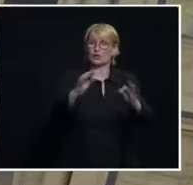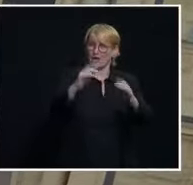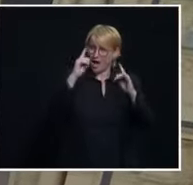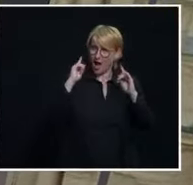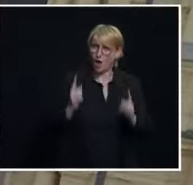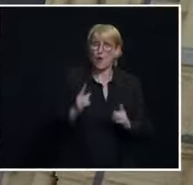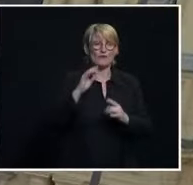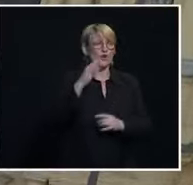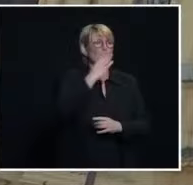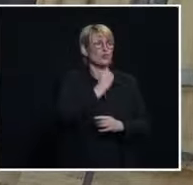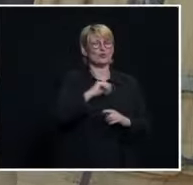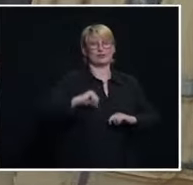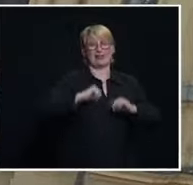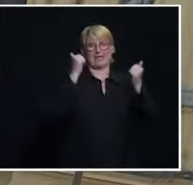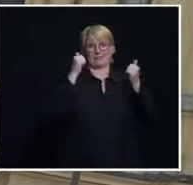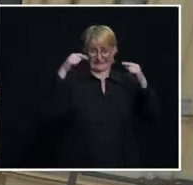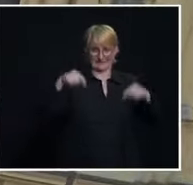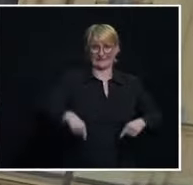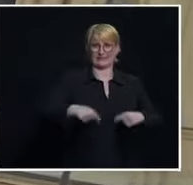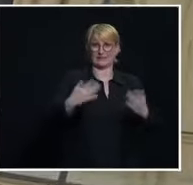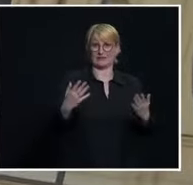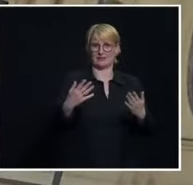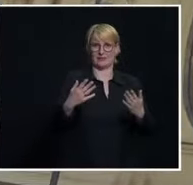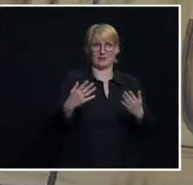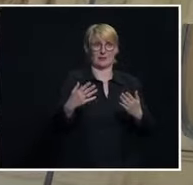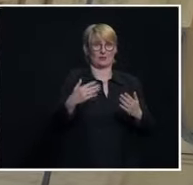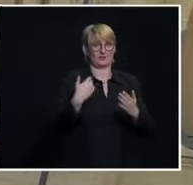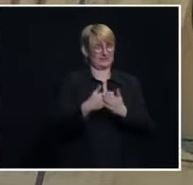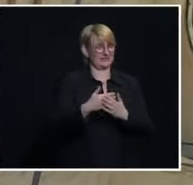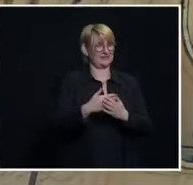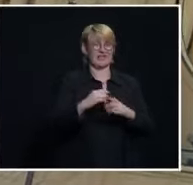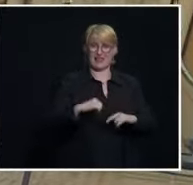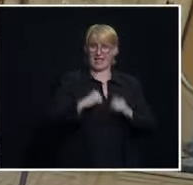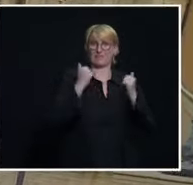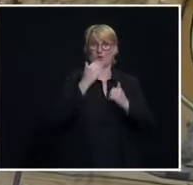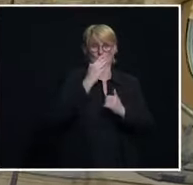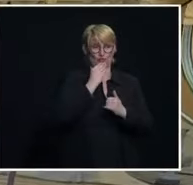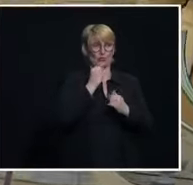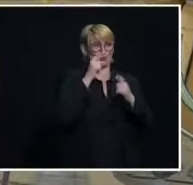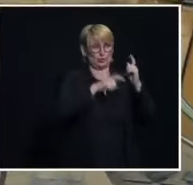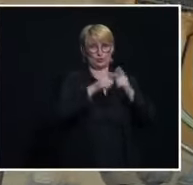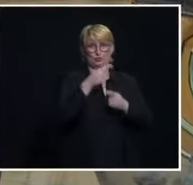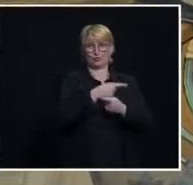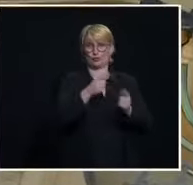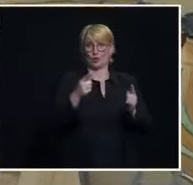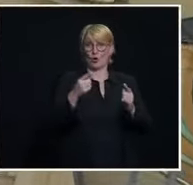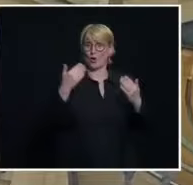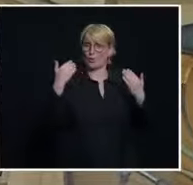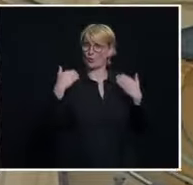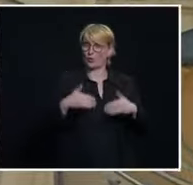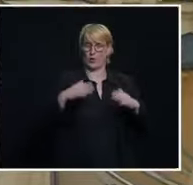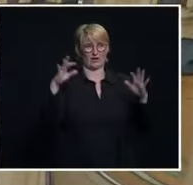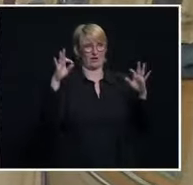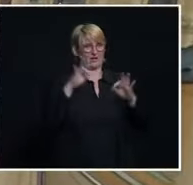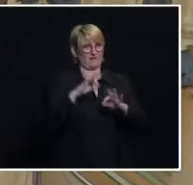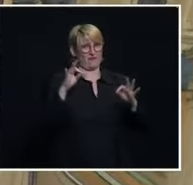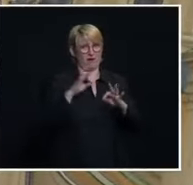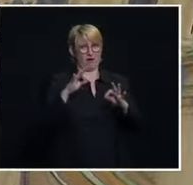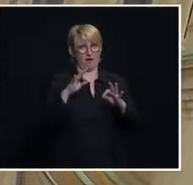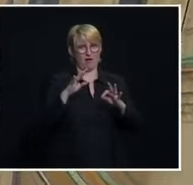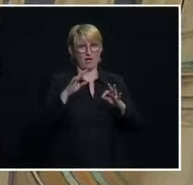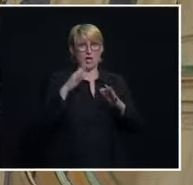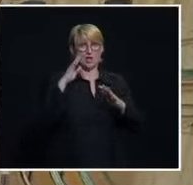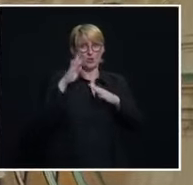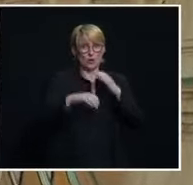jüdische Leben, das stärker unter Beschuss steht als je zuvor nach